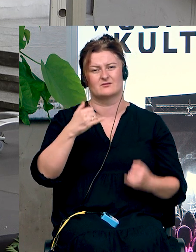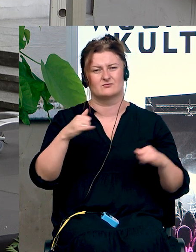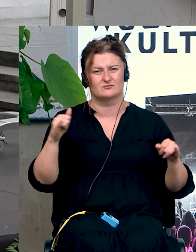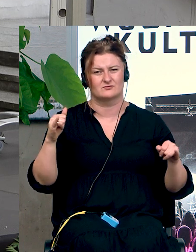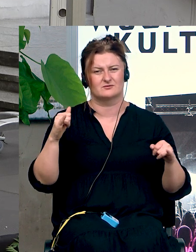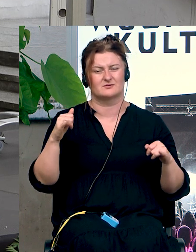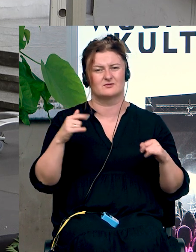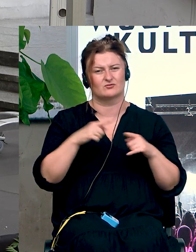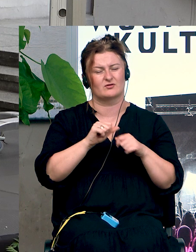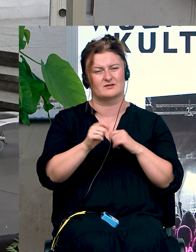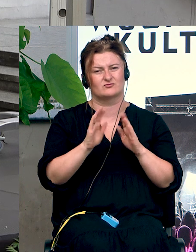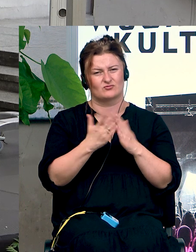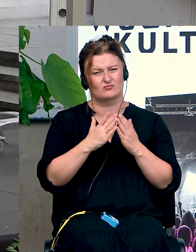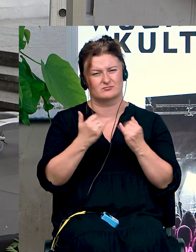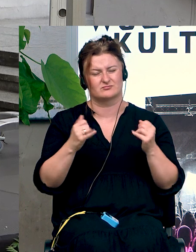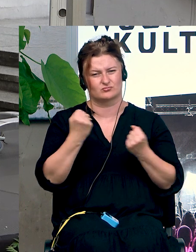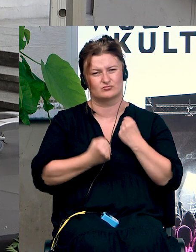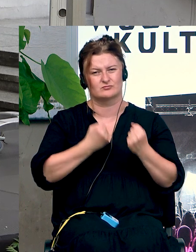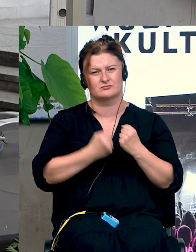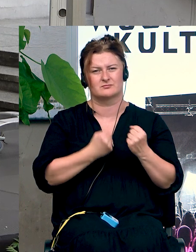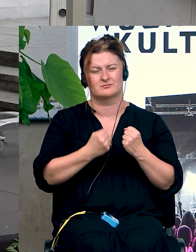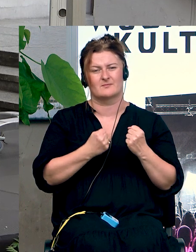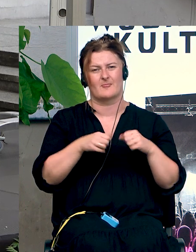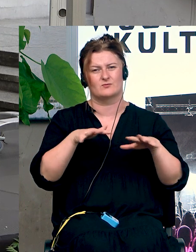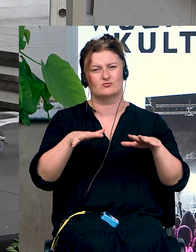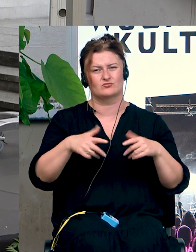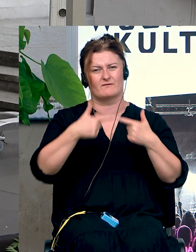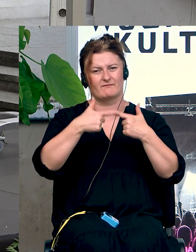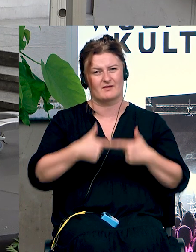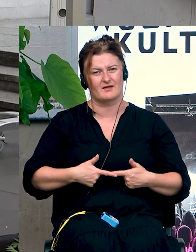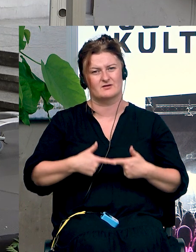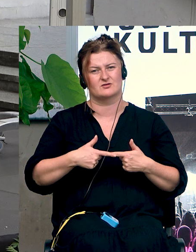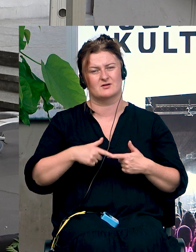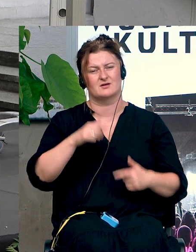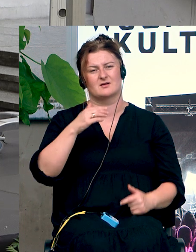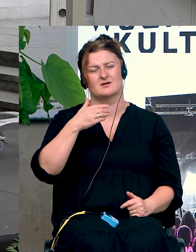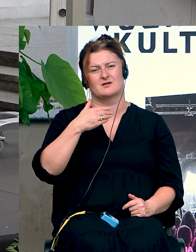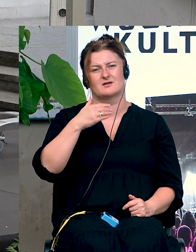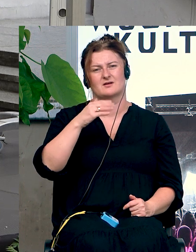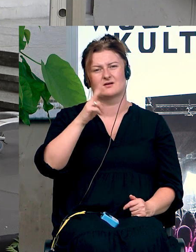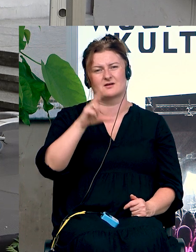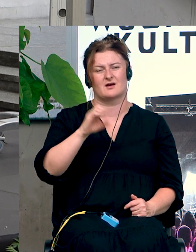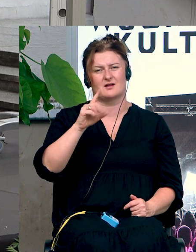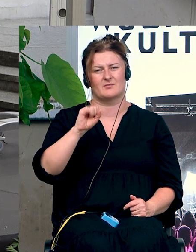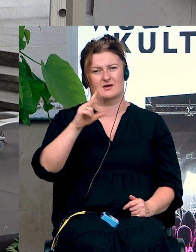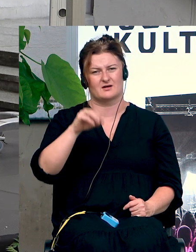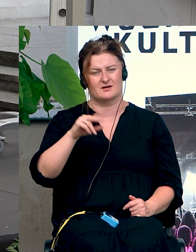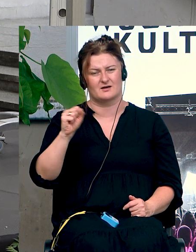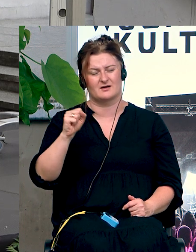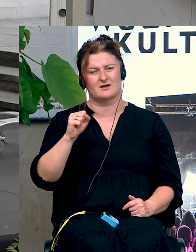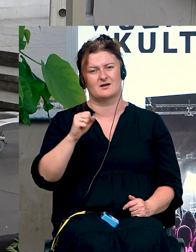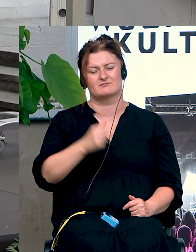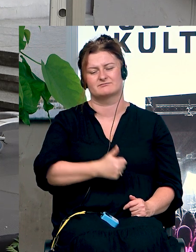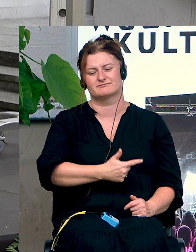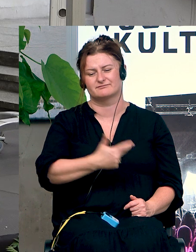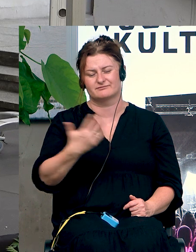багато віршів баби Галамаги, там українські дитячі вірші різні. От там іде і Забіла, і дитячі вірші